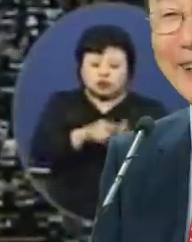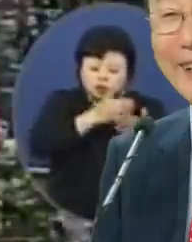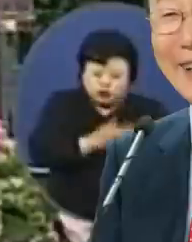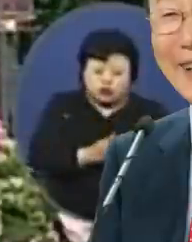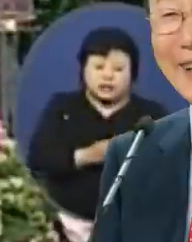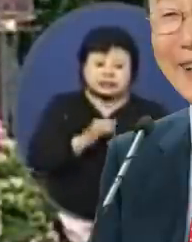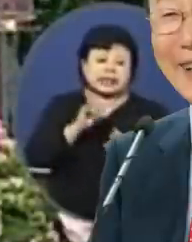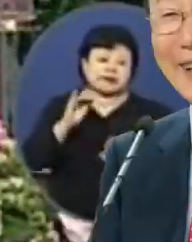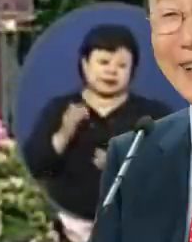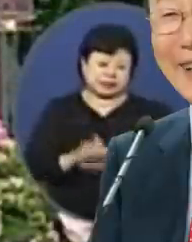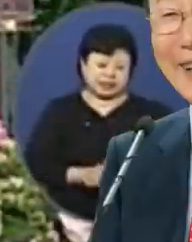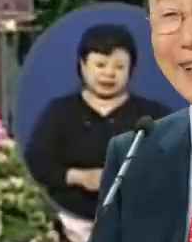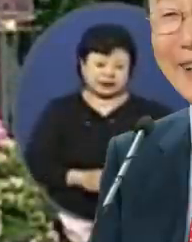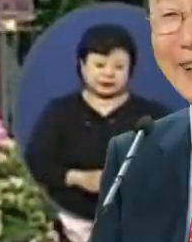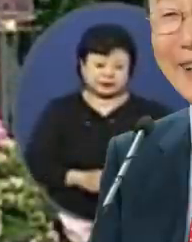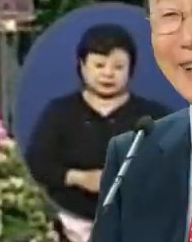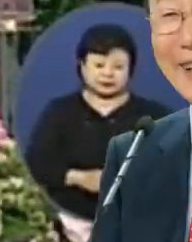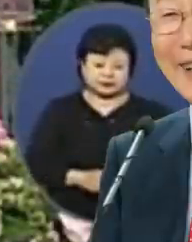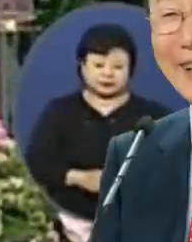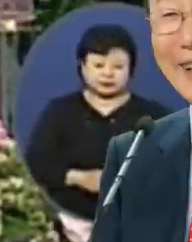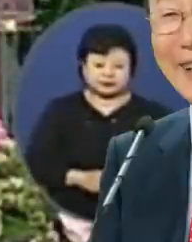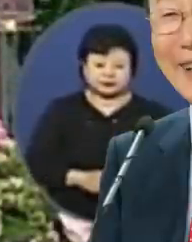존재인 것입니다.